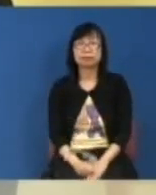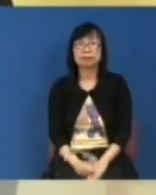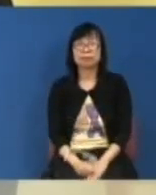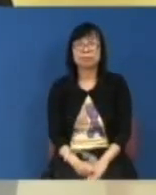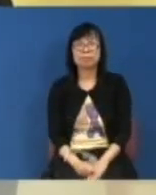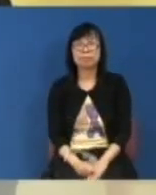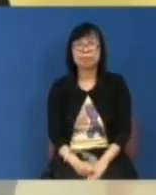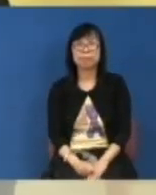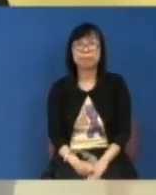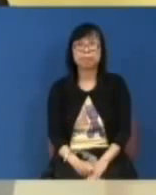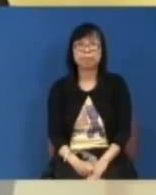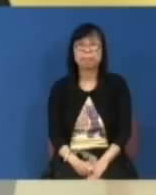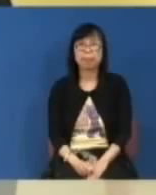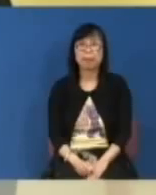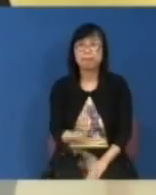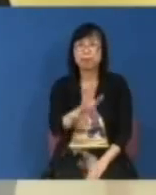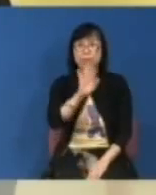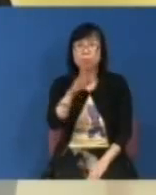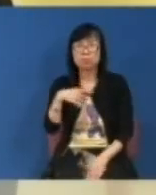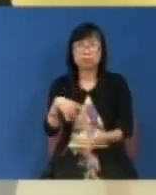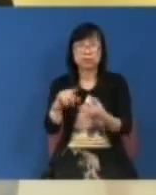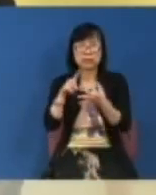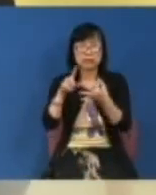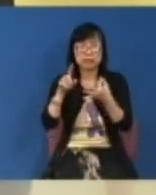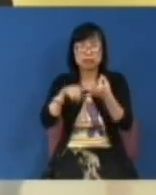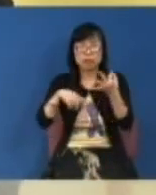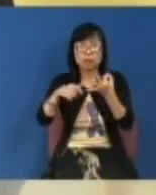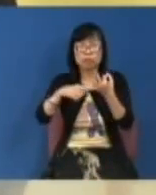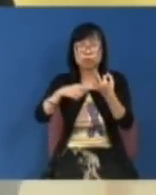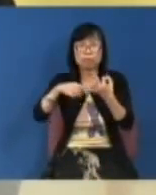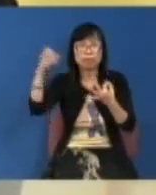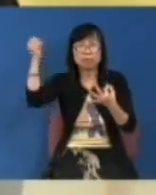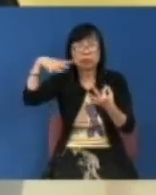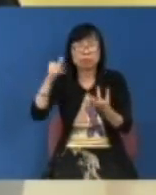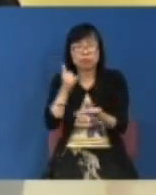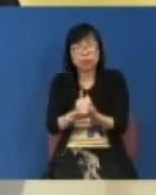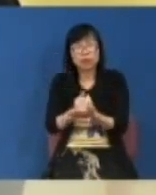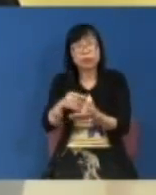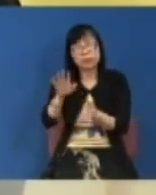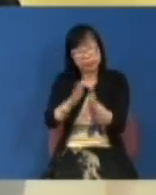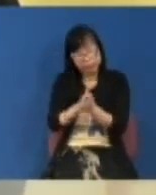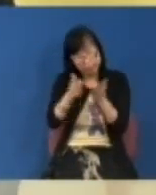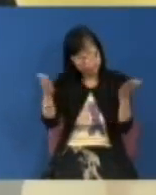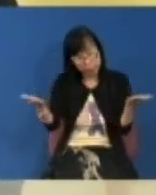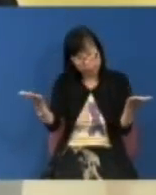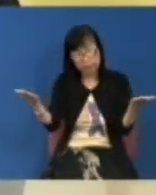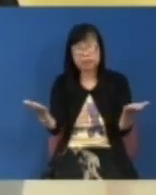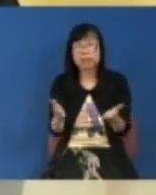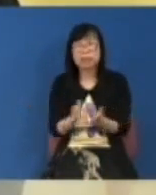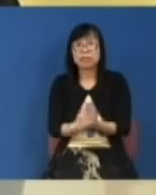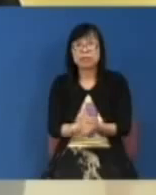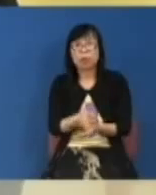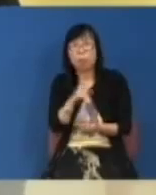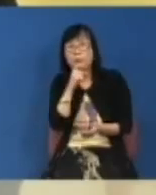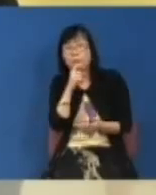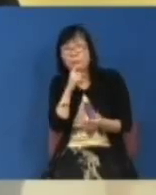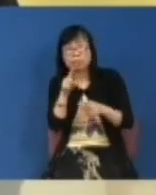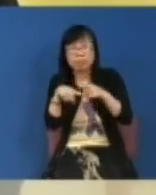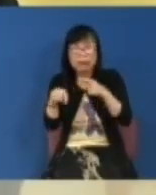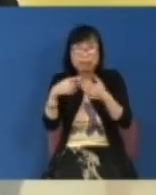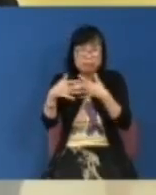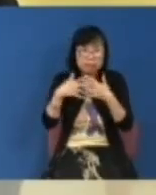你好似阿张文光呢啲咁嘅人，喺坐喺度睇完报纸，有咩大镬嘢出嚟讲几句